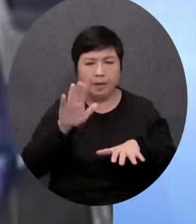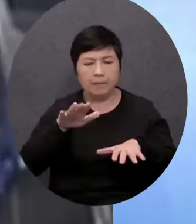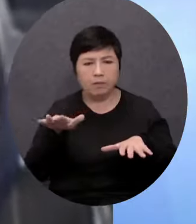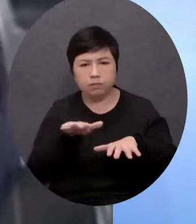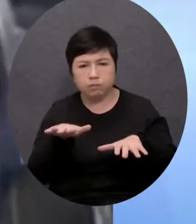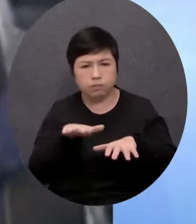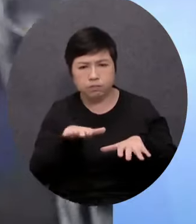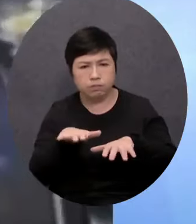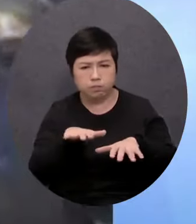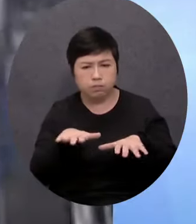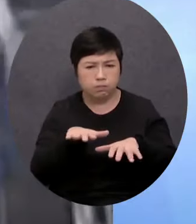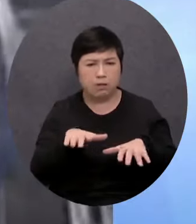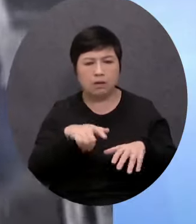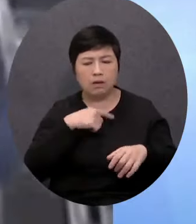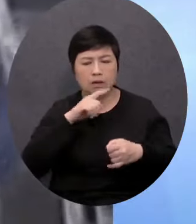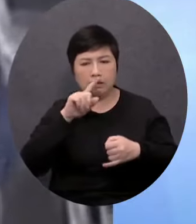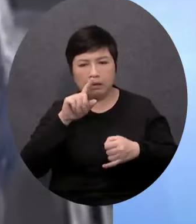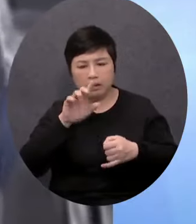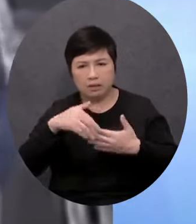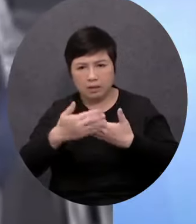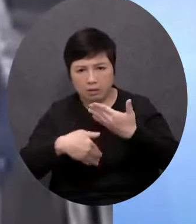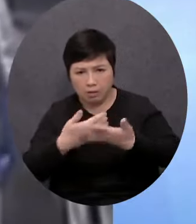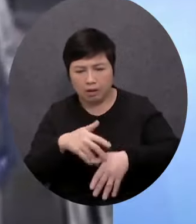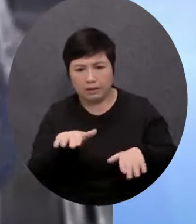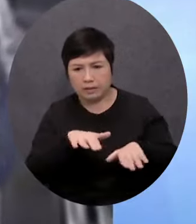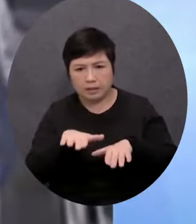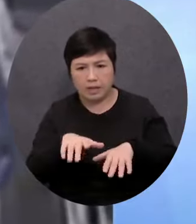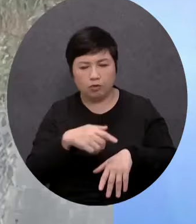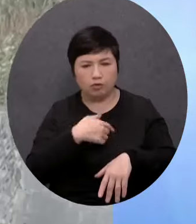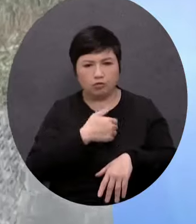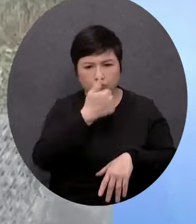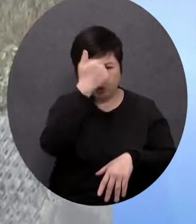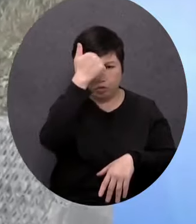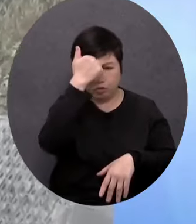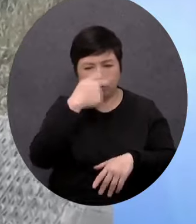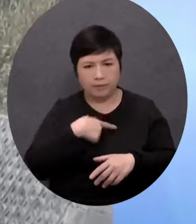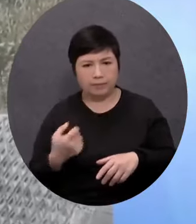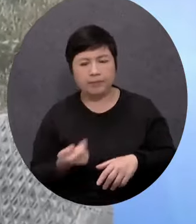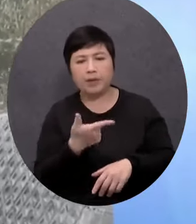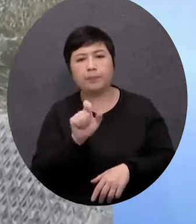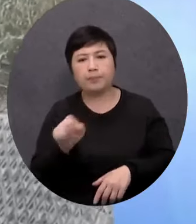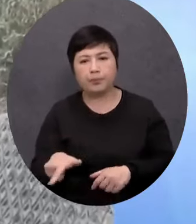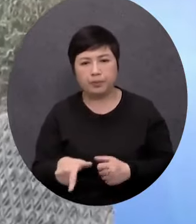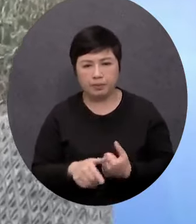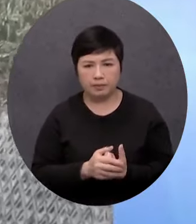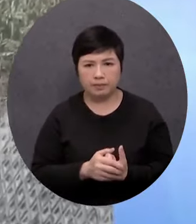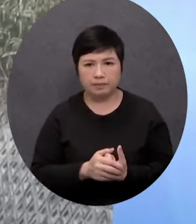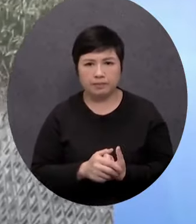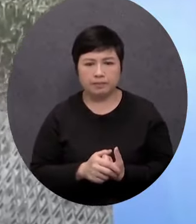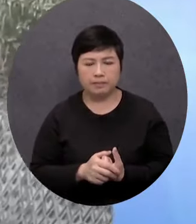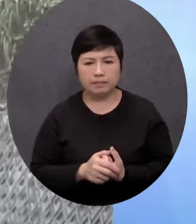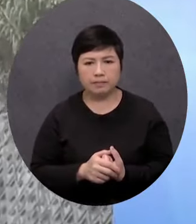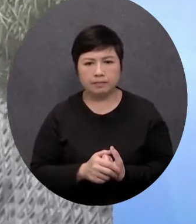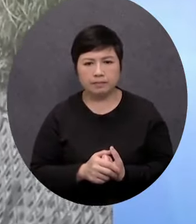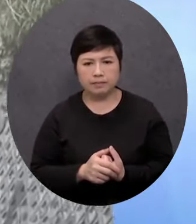態，估計其後的餘震不會超過主震規模。香港電台記者林家平報